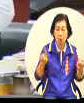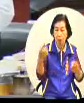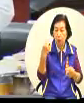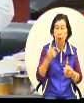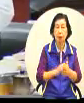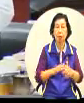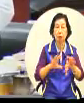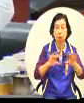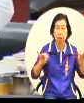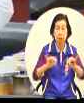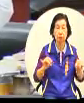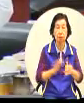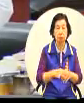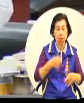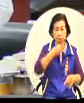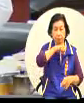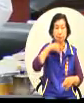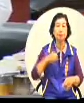湾，